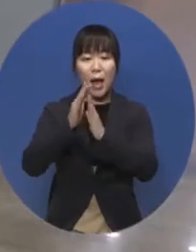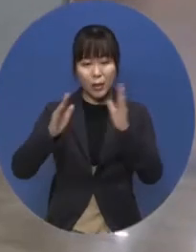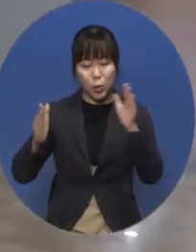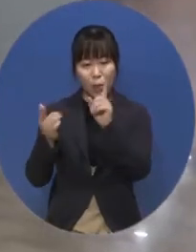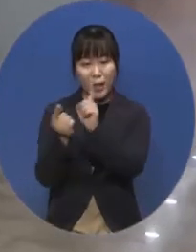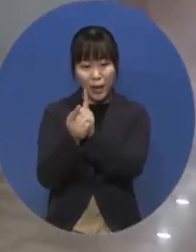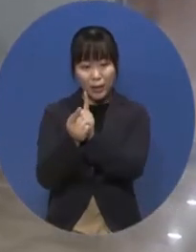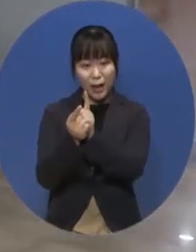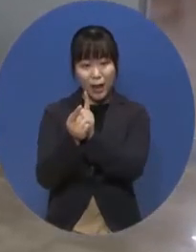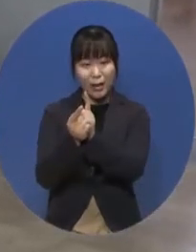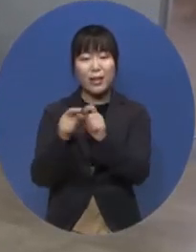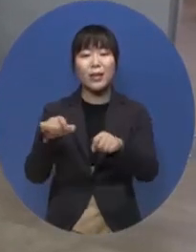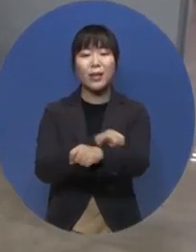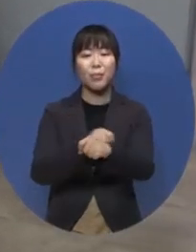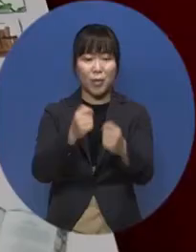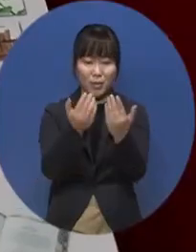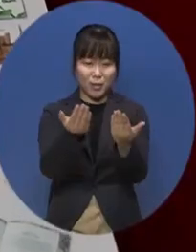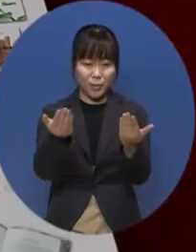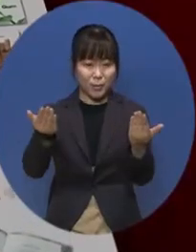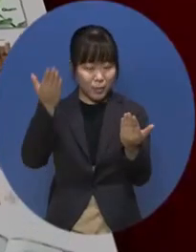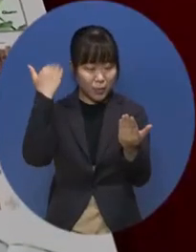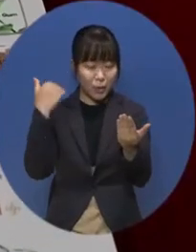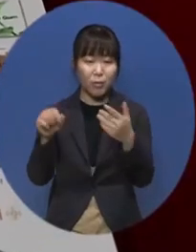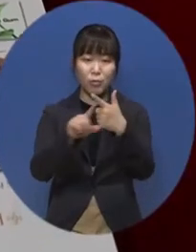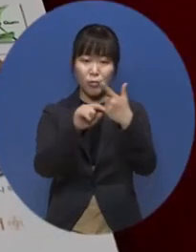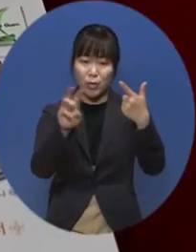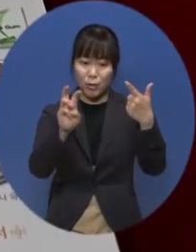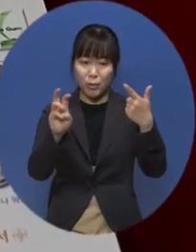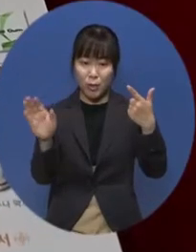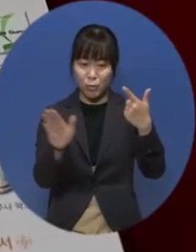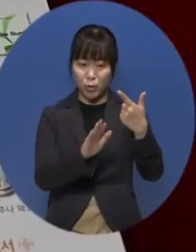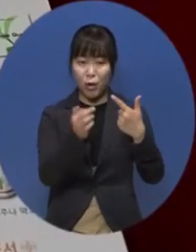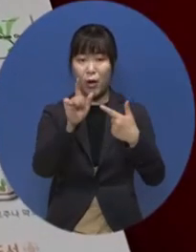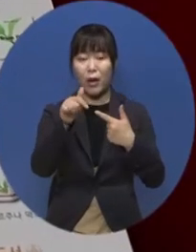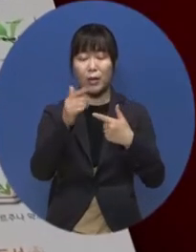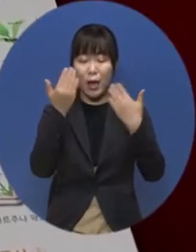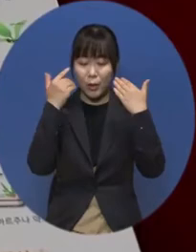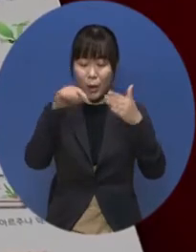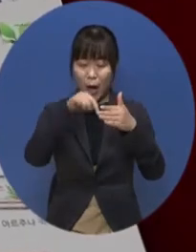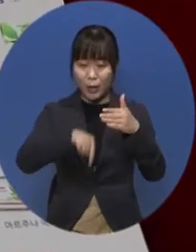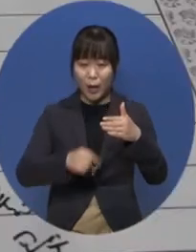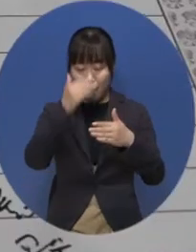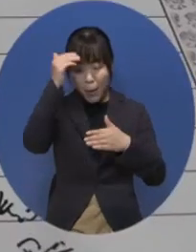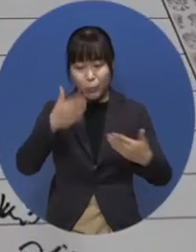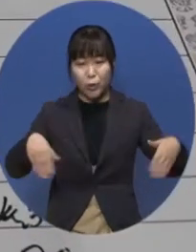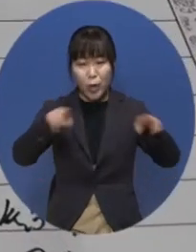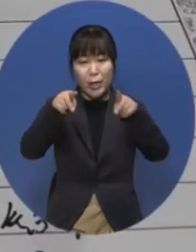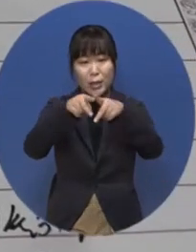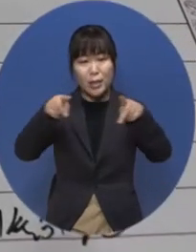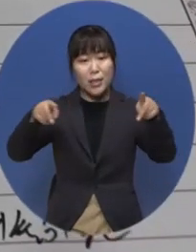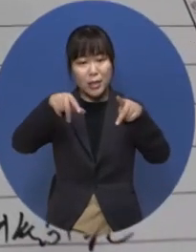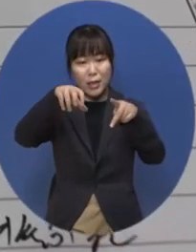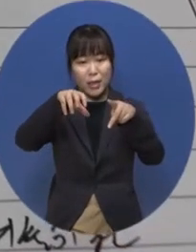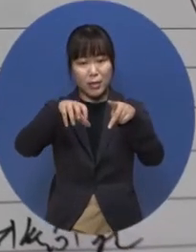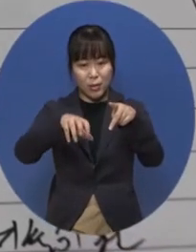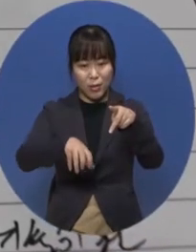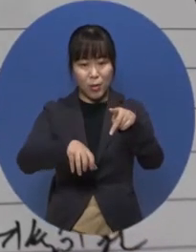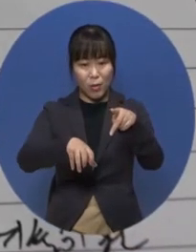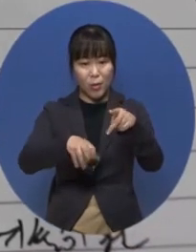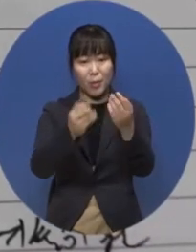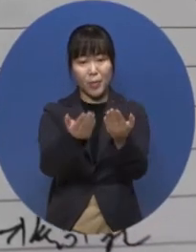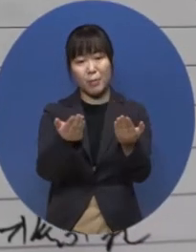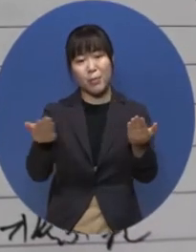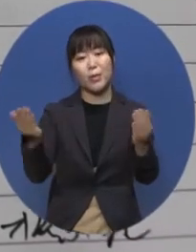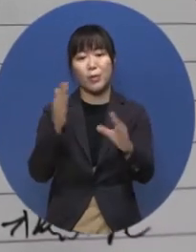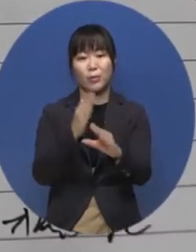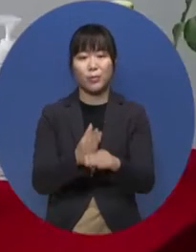만나다 빼 전을 지난달 30일부터 학내 박물관 2층 기획전시실에서 현실을